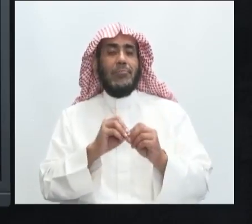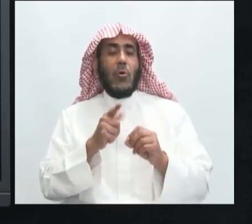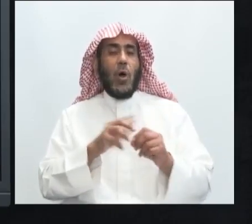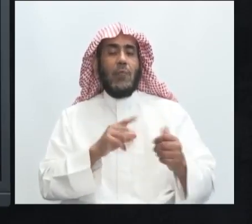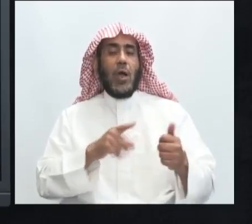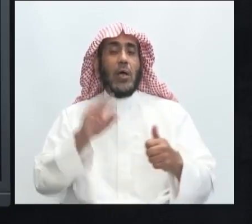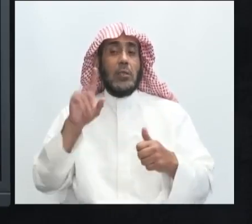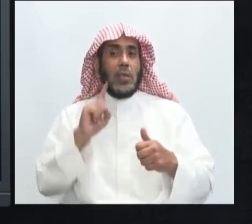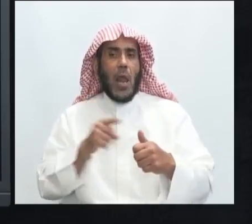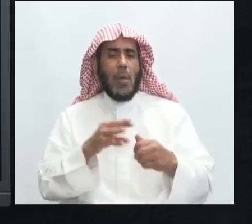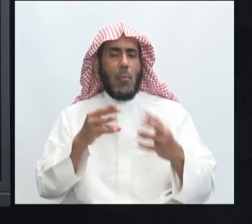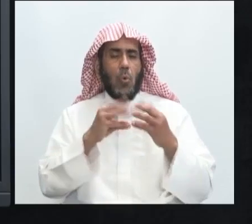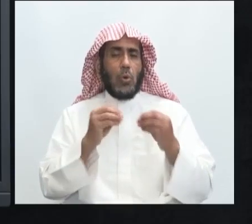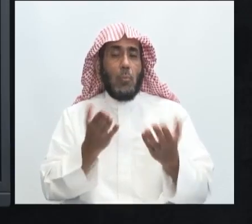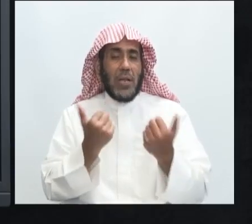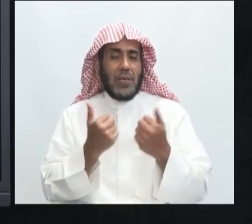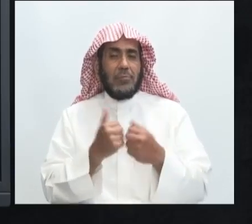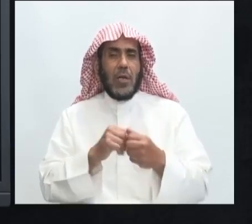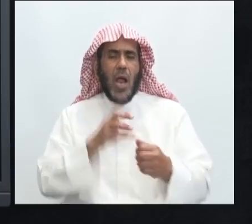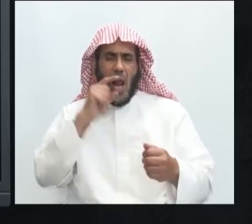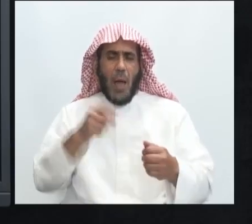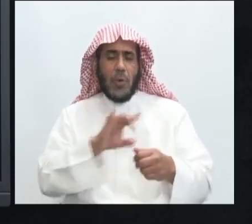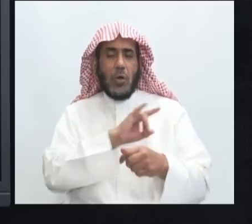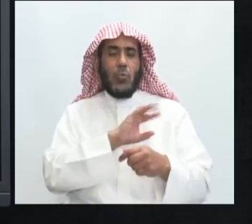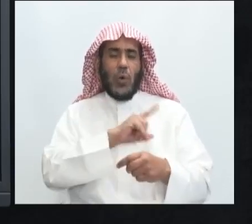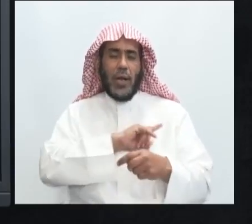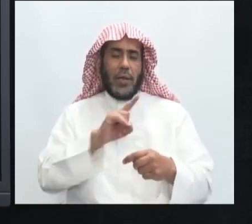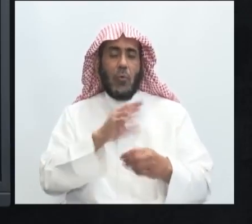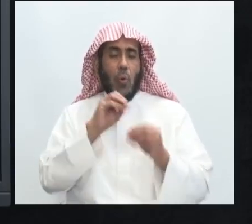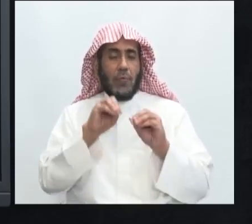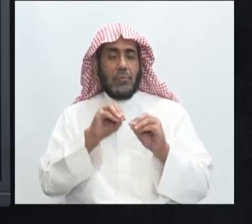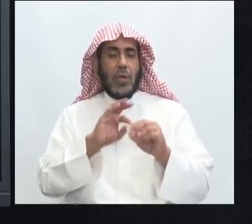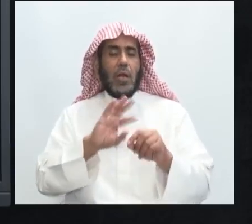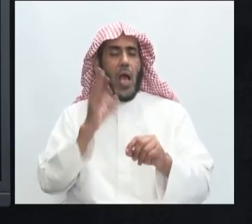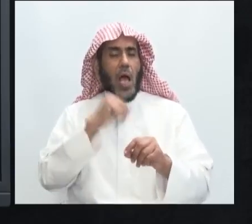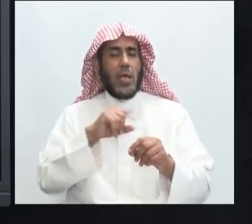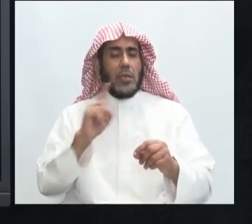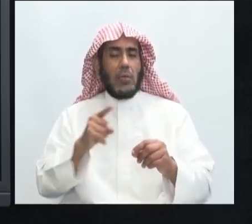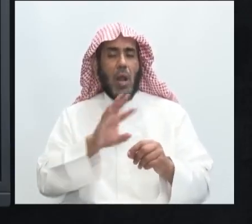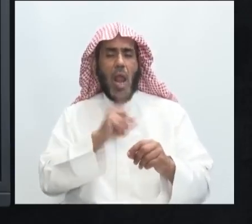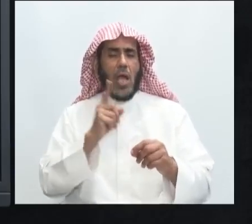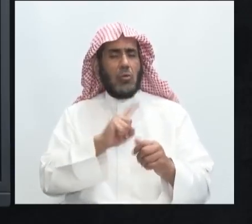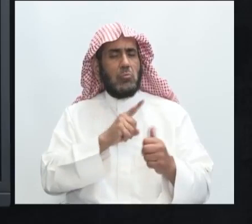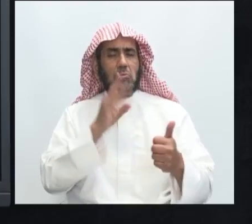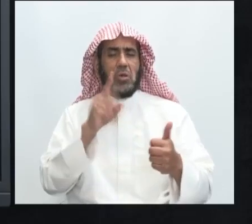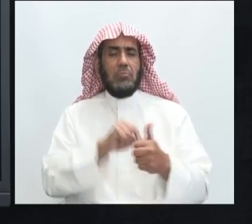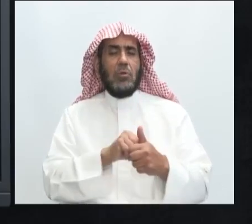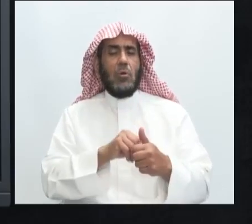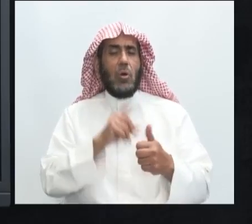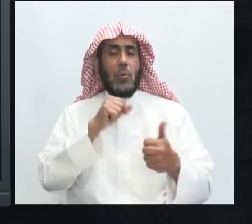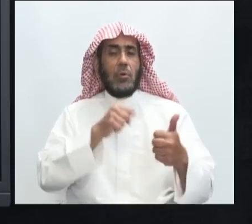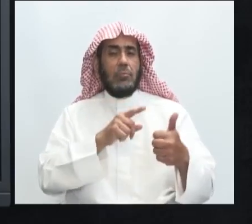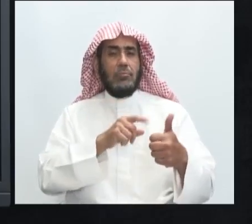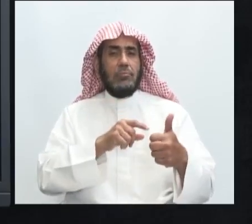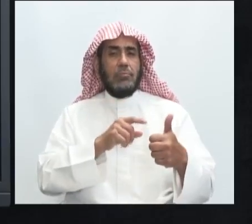الطلبيه المقصود به يعني طلب منك شيء كالامر والنهي وغيرها فعرفنا ايضا غير طلبي الذي لا يطلب منه شيء فقط وانما